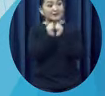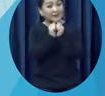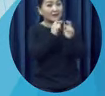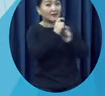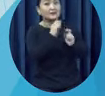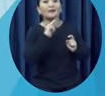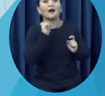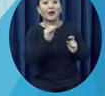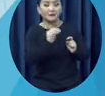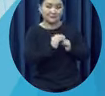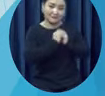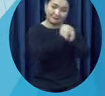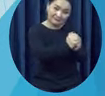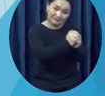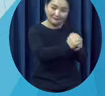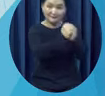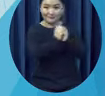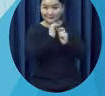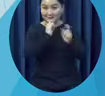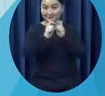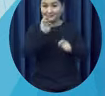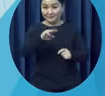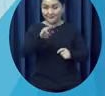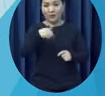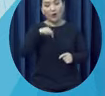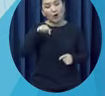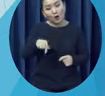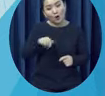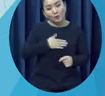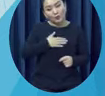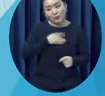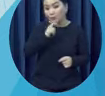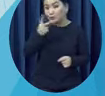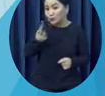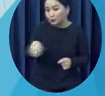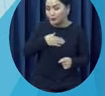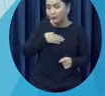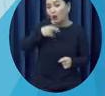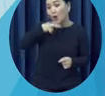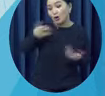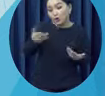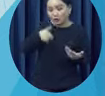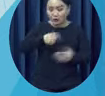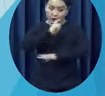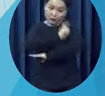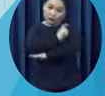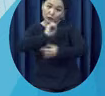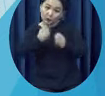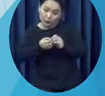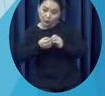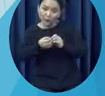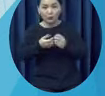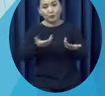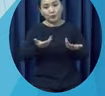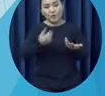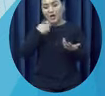харилцдаг вүлээ? Хүндлэлтэй харилцдаг шүү дээ. За миний хүүхэд өнөөдөр хоёлаа хичээлээ хийх үү эсвэл өнөөдөр гадаа гарах уу ээжтэй ийм